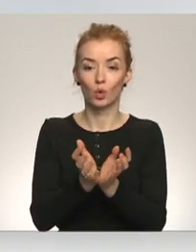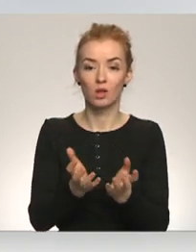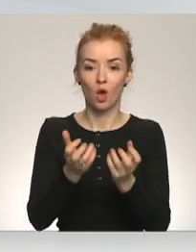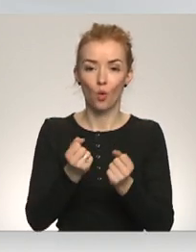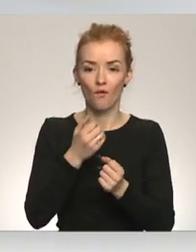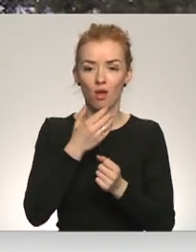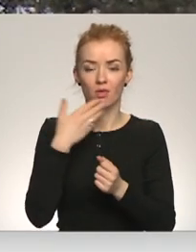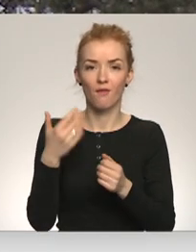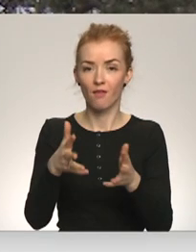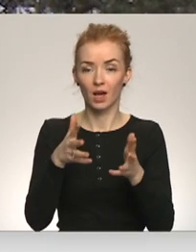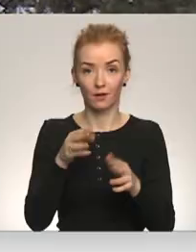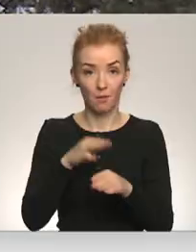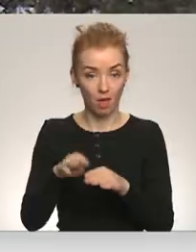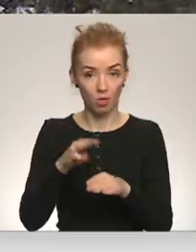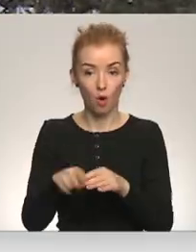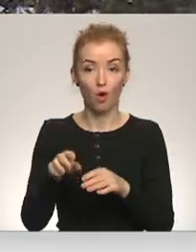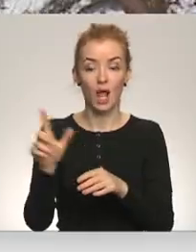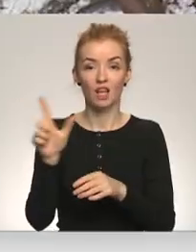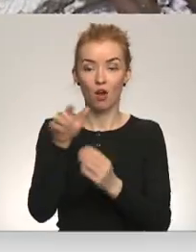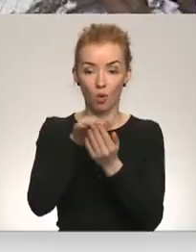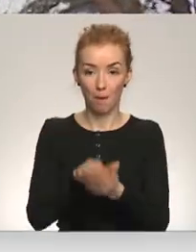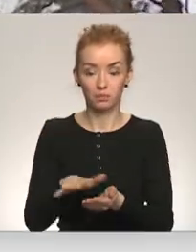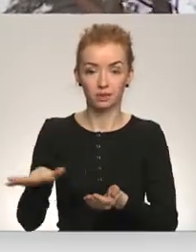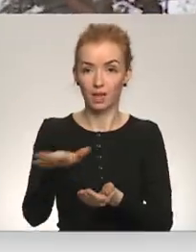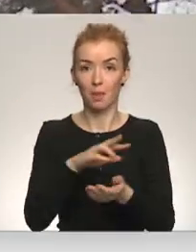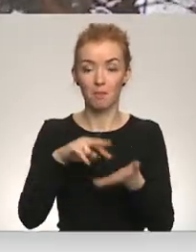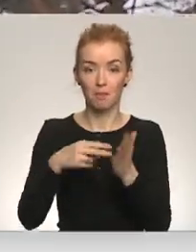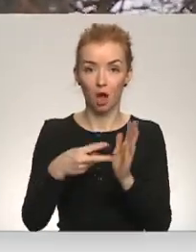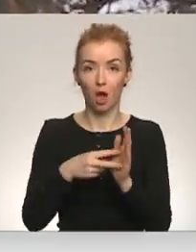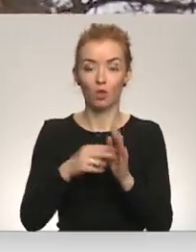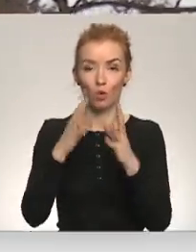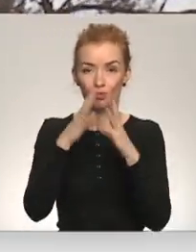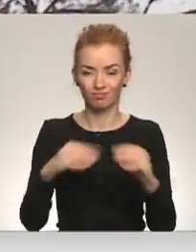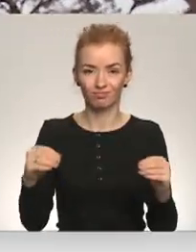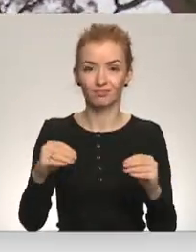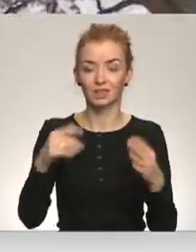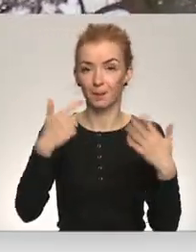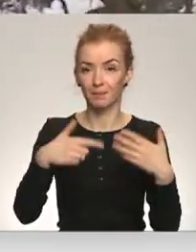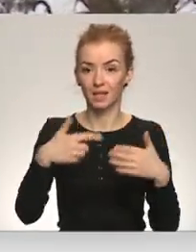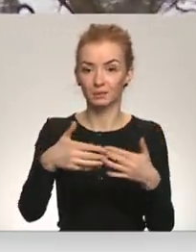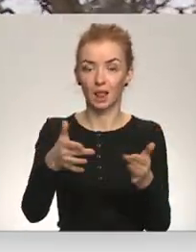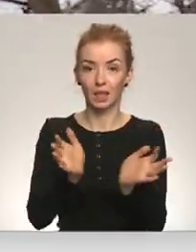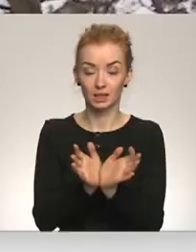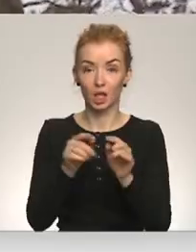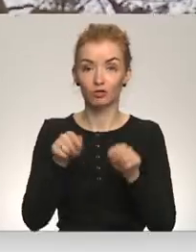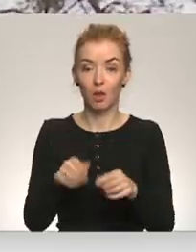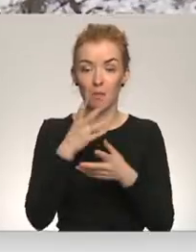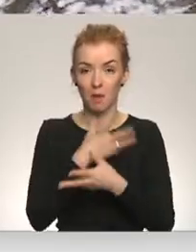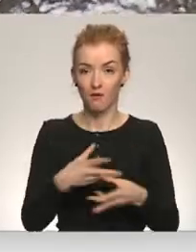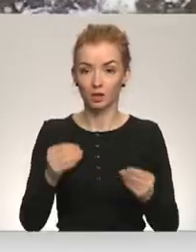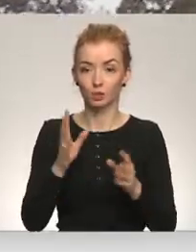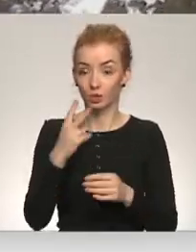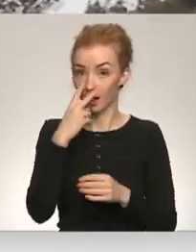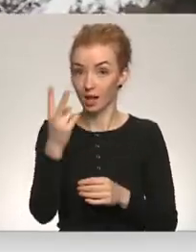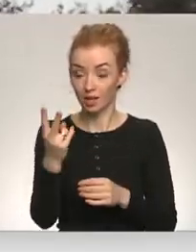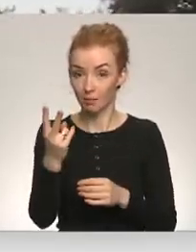metode. Līvānu kapsētā un tās apkārtnē paredzēts nojaukt kopumā 70 krauķu līgzdas. Šajā pavasarī būs redzams,